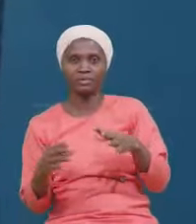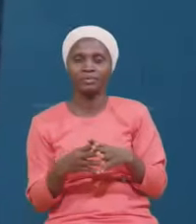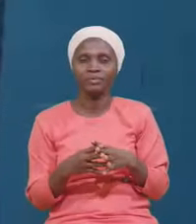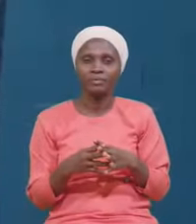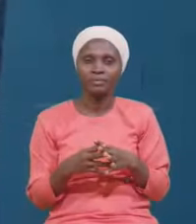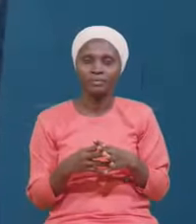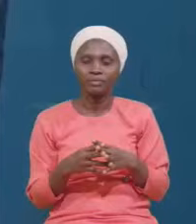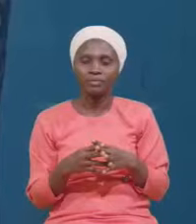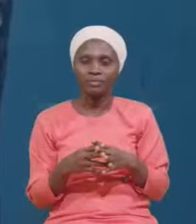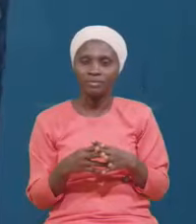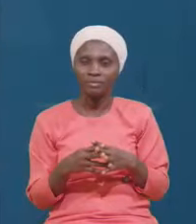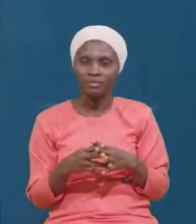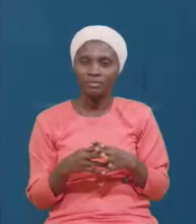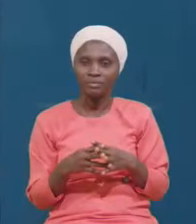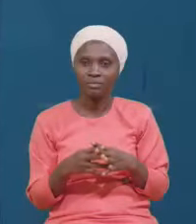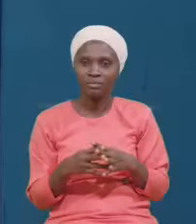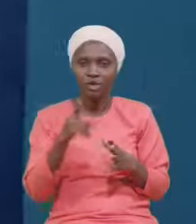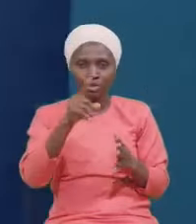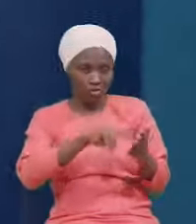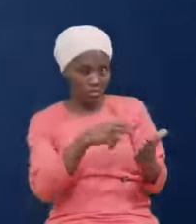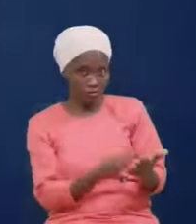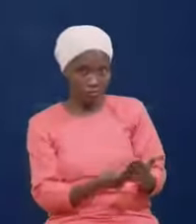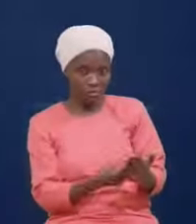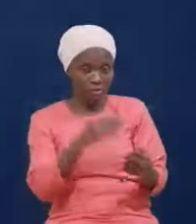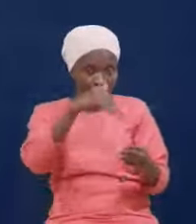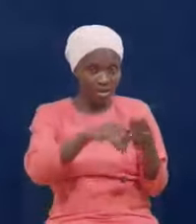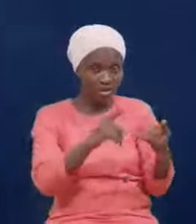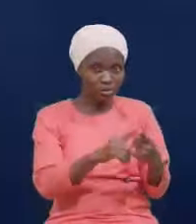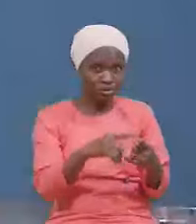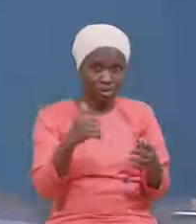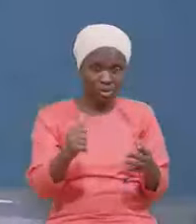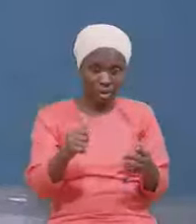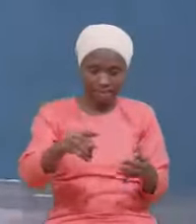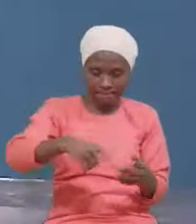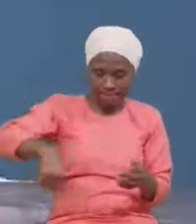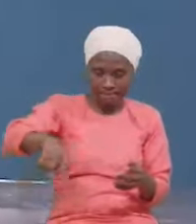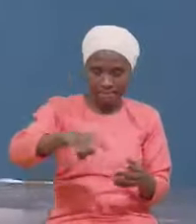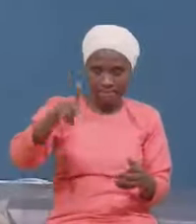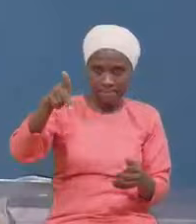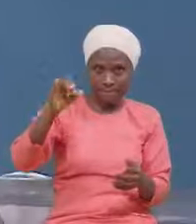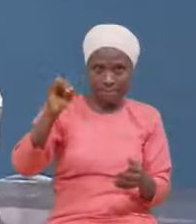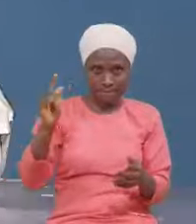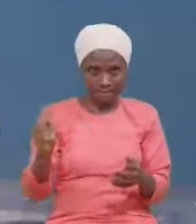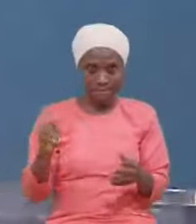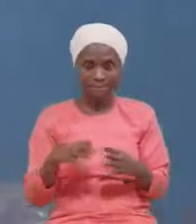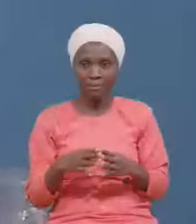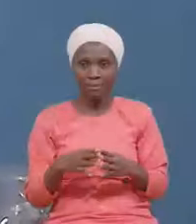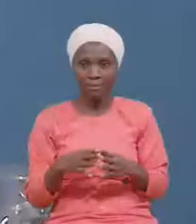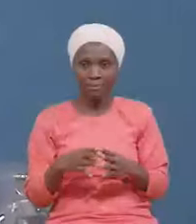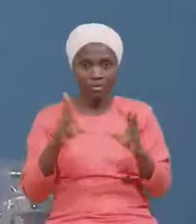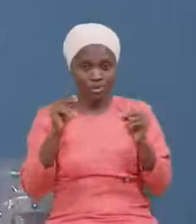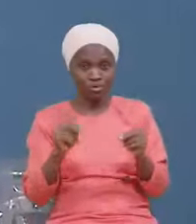మిమ్మల్ని మునిగిపోకుండా రక్షించాడు. You fall into a pit. మీరు ఒక గుంటలో పడిపోయారు. No